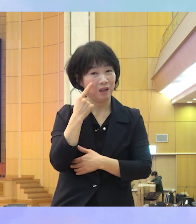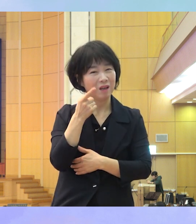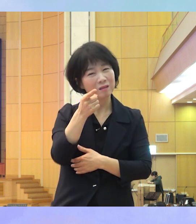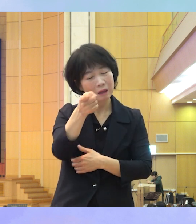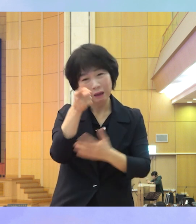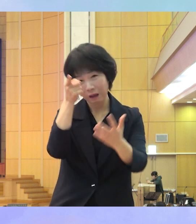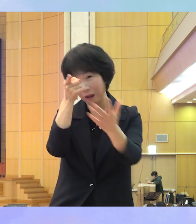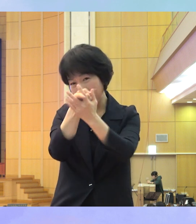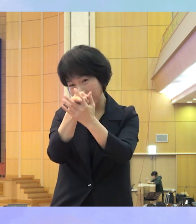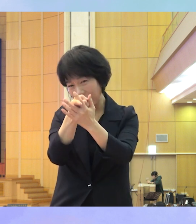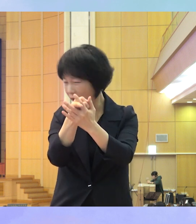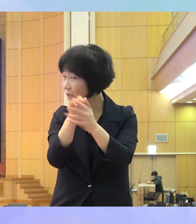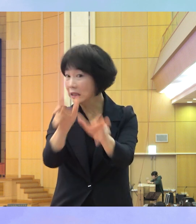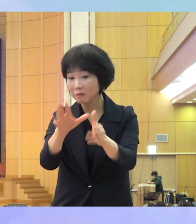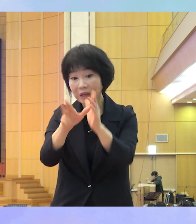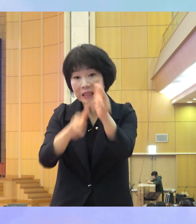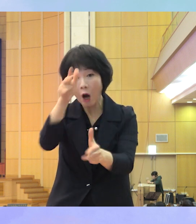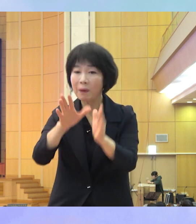아니야.